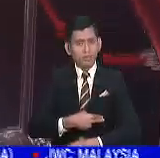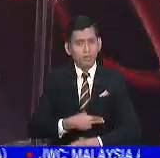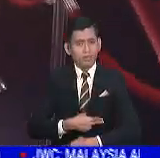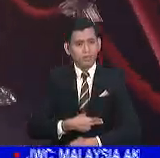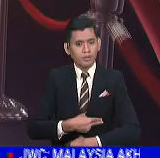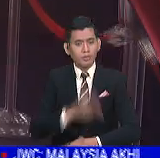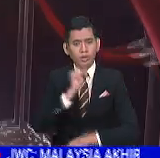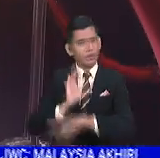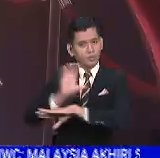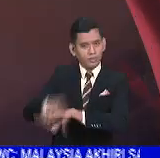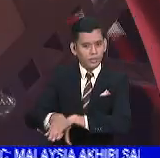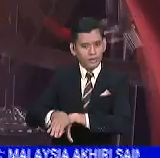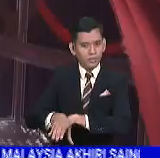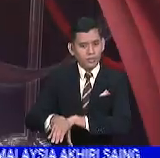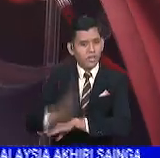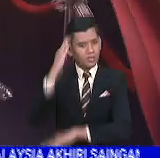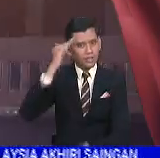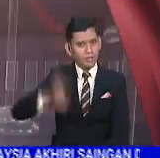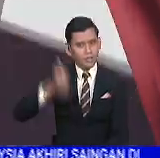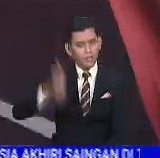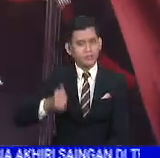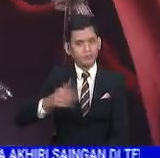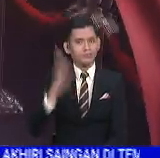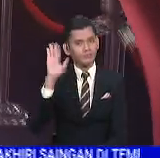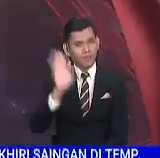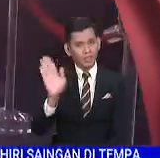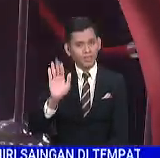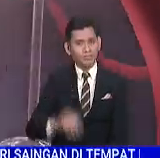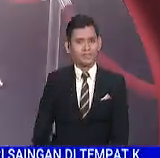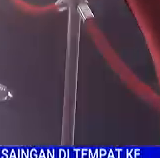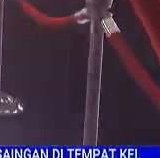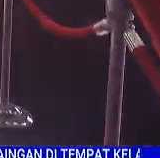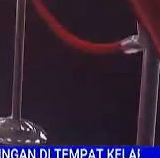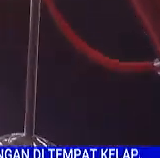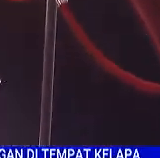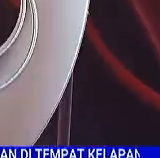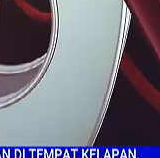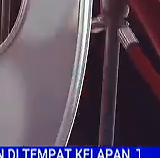bukan keterlaluan. Saya Caca Yatim. Assalamualaikum. Bye.